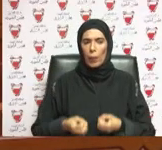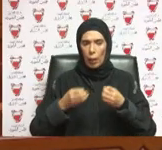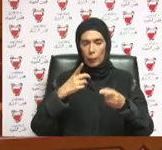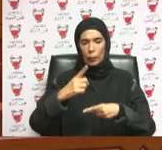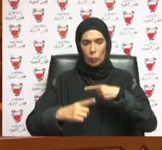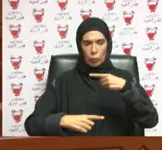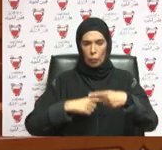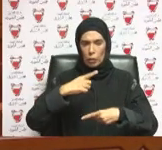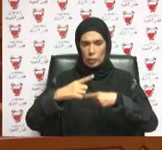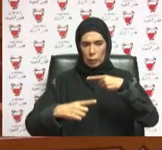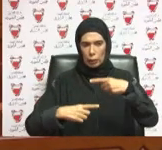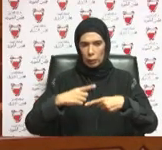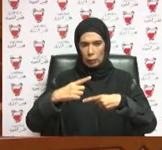المتواصل.